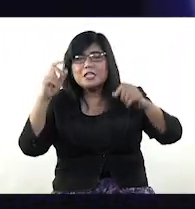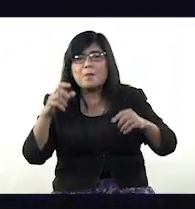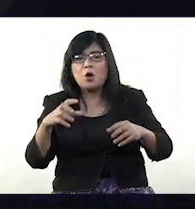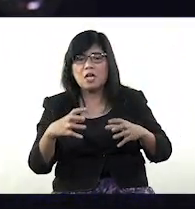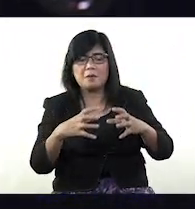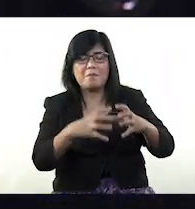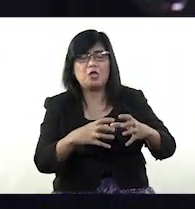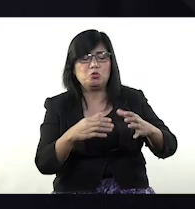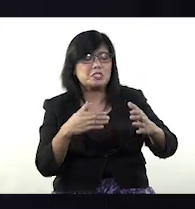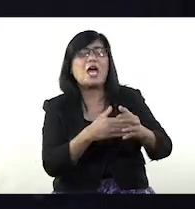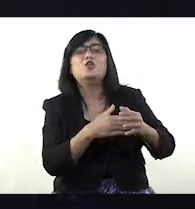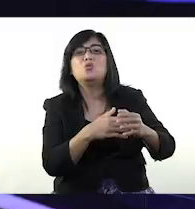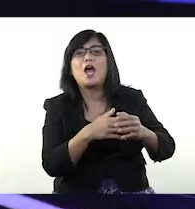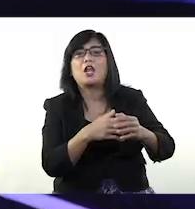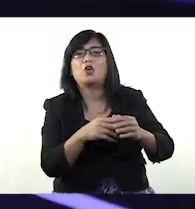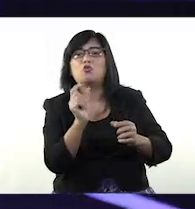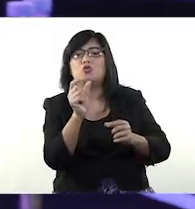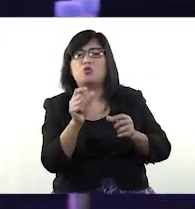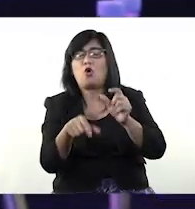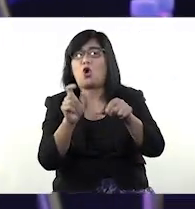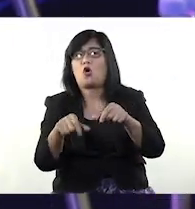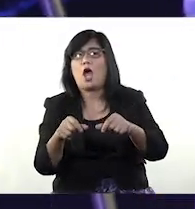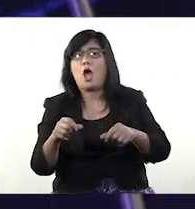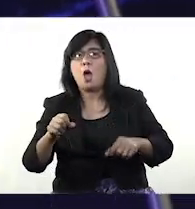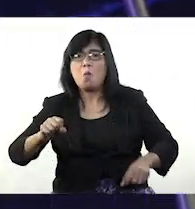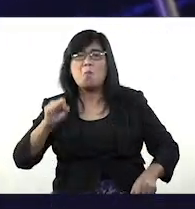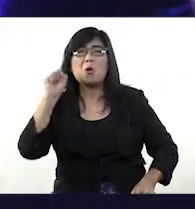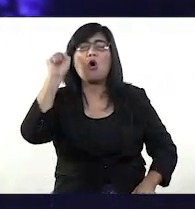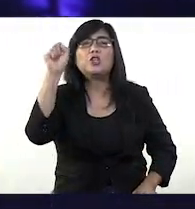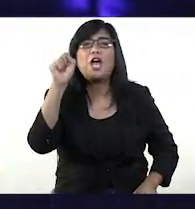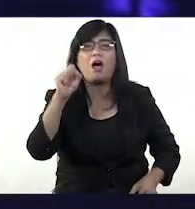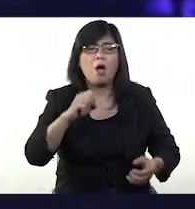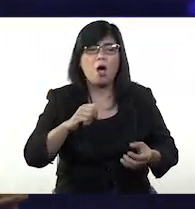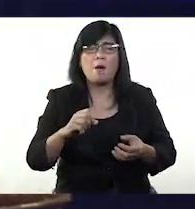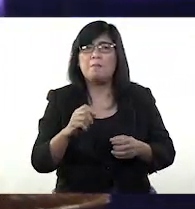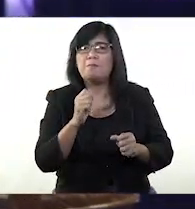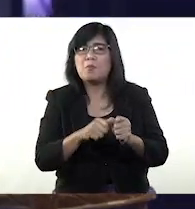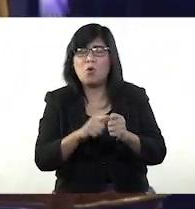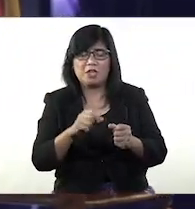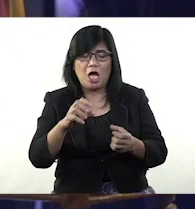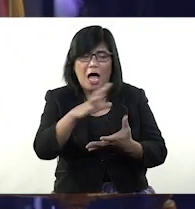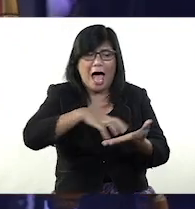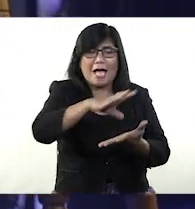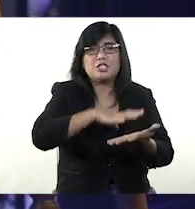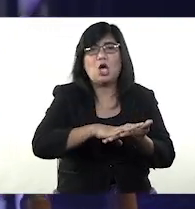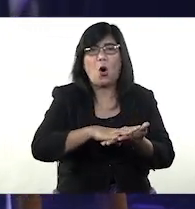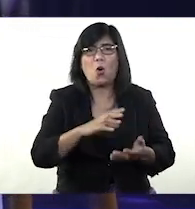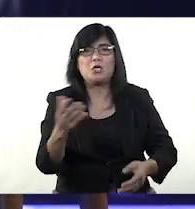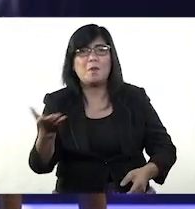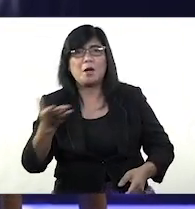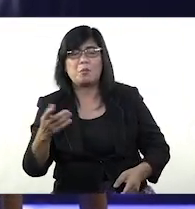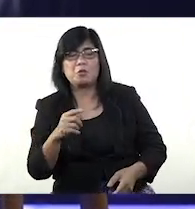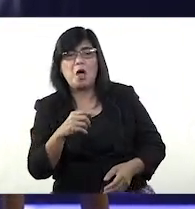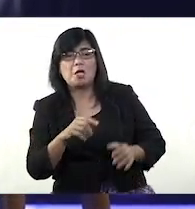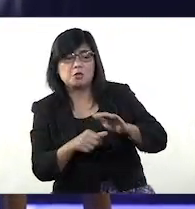dimanapun Hai iblis mau kita jadi pemberontak lem bikin kacau dimanapun lalu kemudian disembunyikan dengan kalimat Wow ini suara